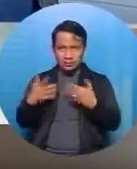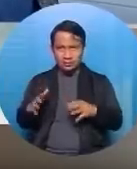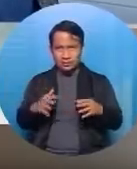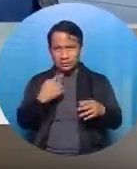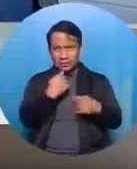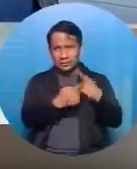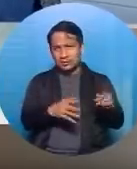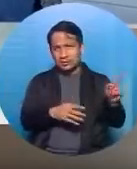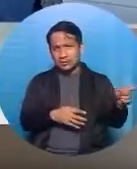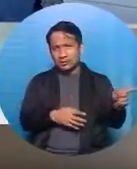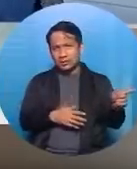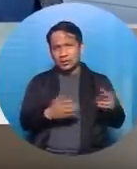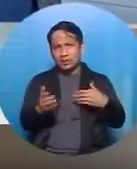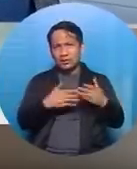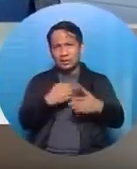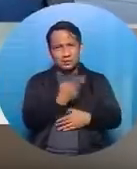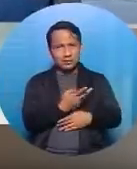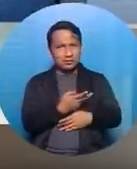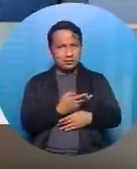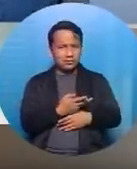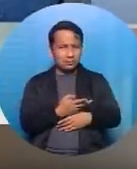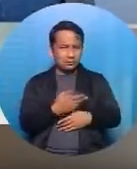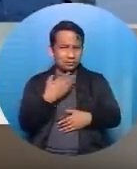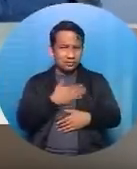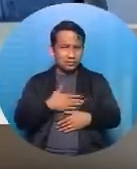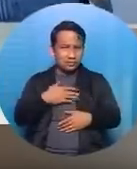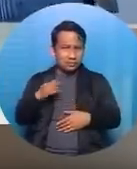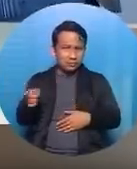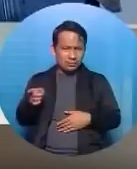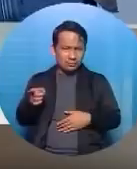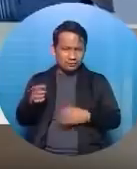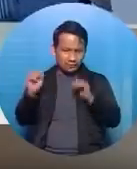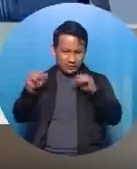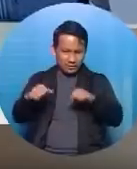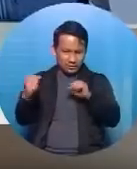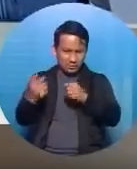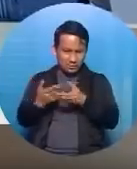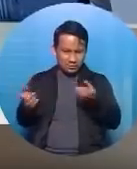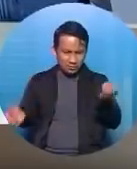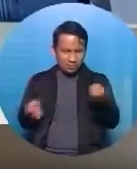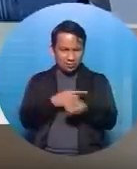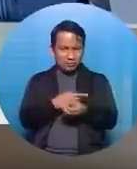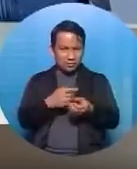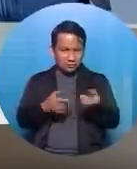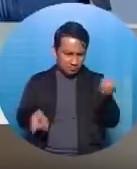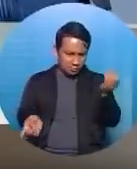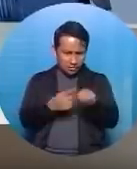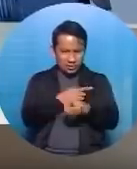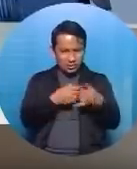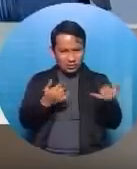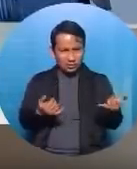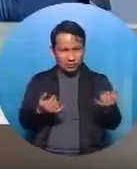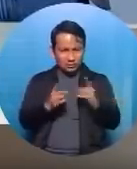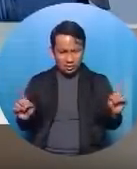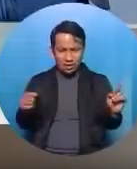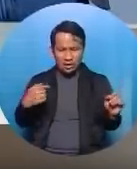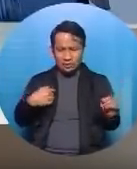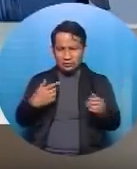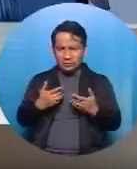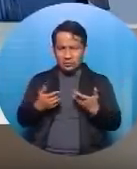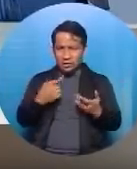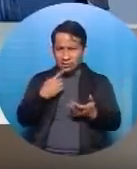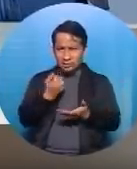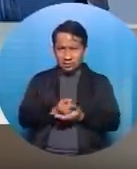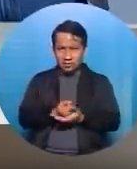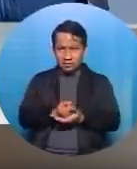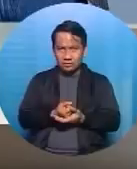yan sila na? Na nag-usap na daw po yan sila na pinalaya na daw po siya ng asawa niya. Ngayon ganito po. Basta yung